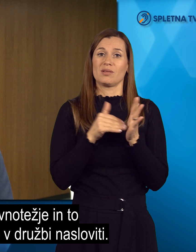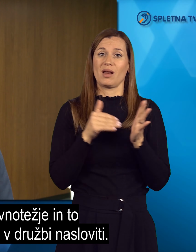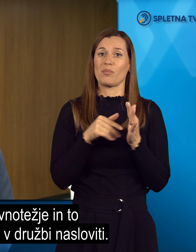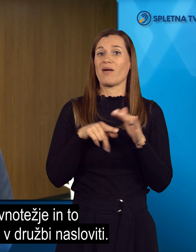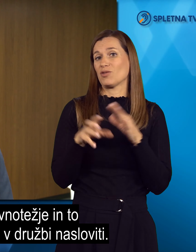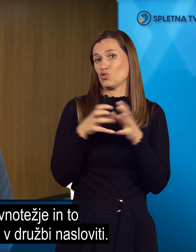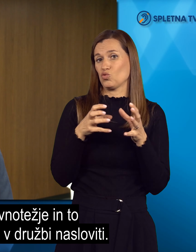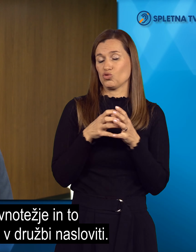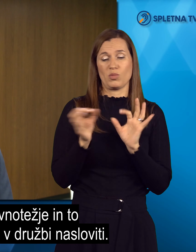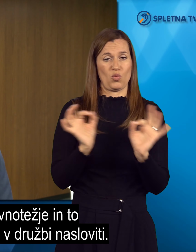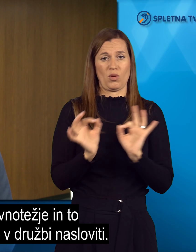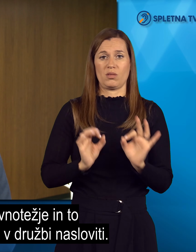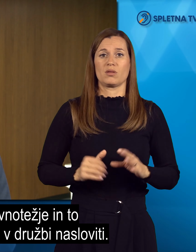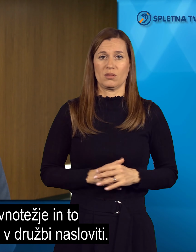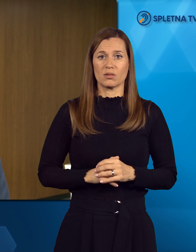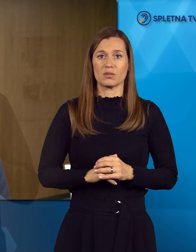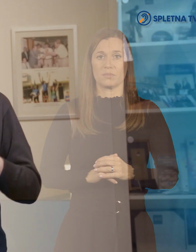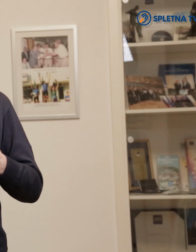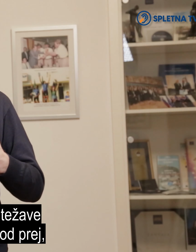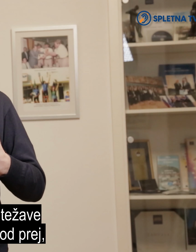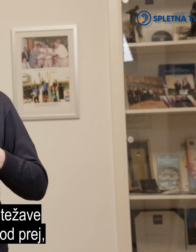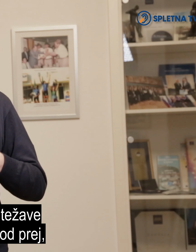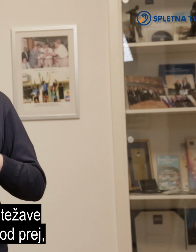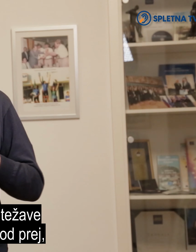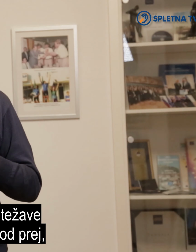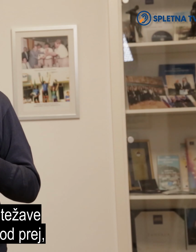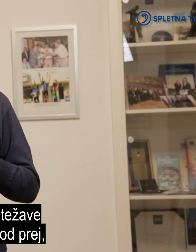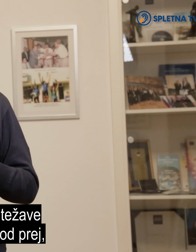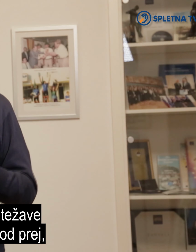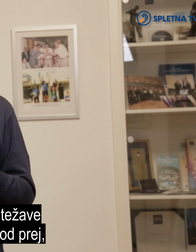ravnovesje moramo v družbi nasloviti.